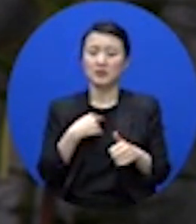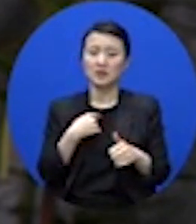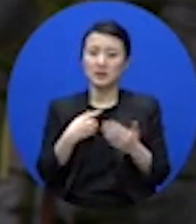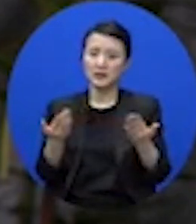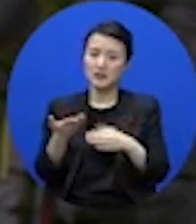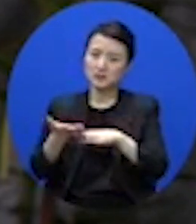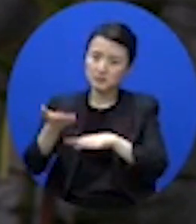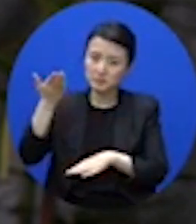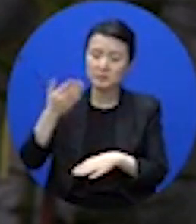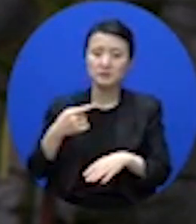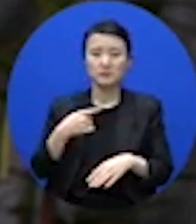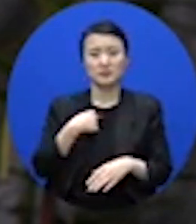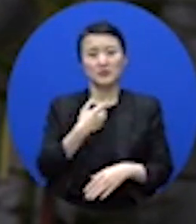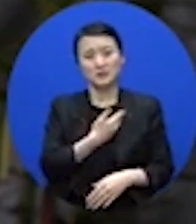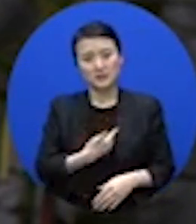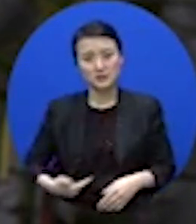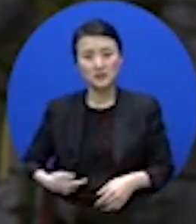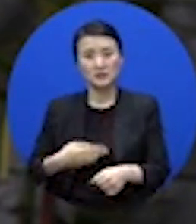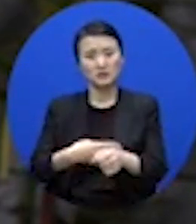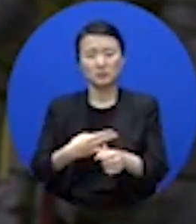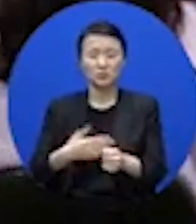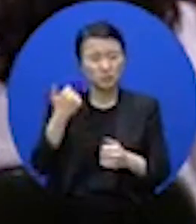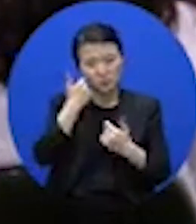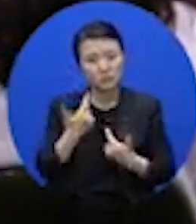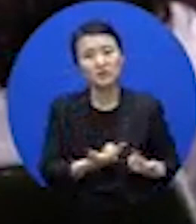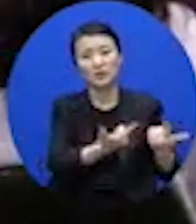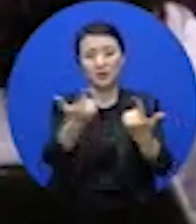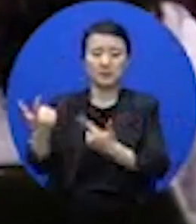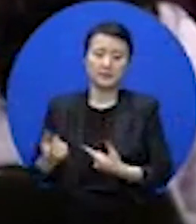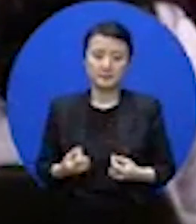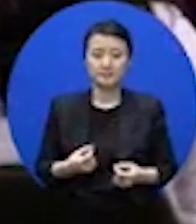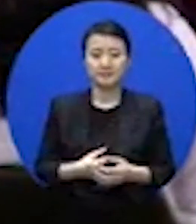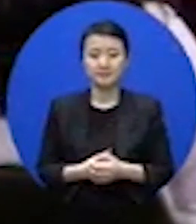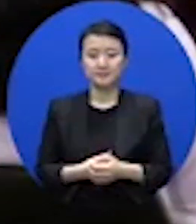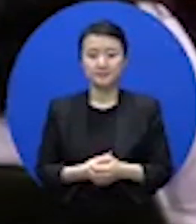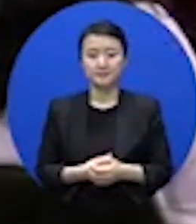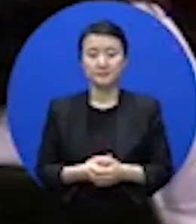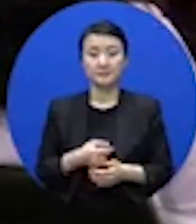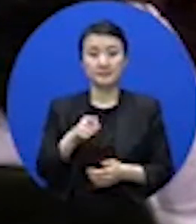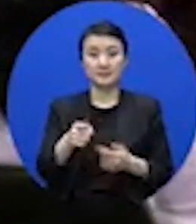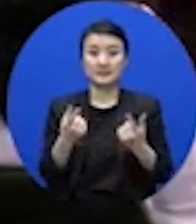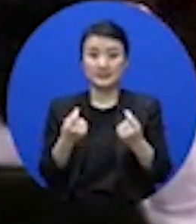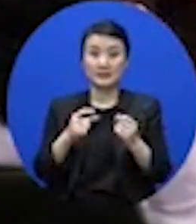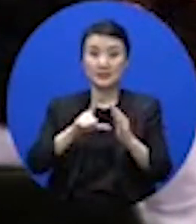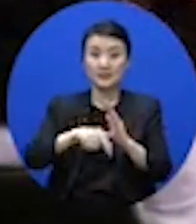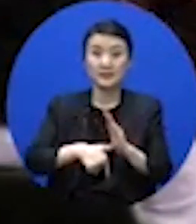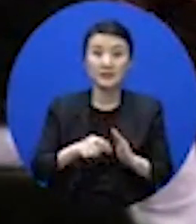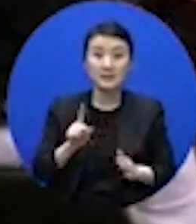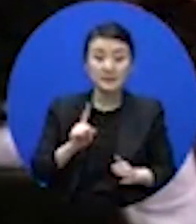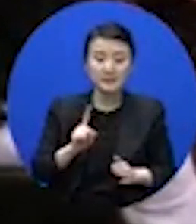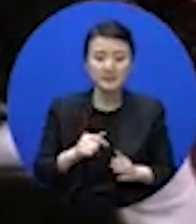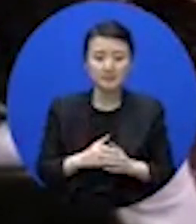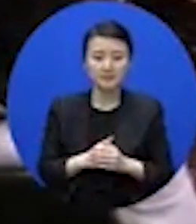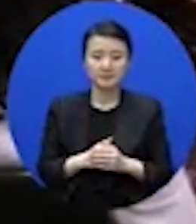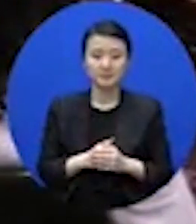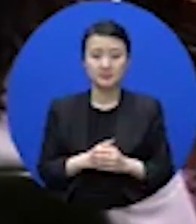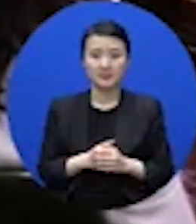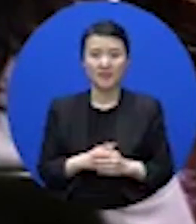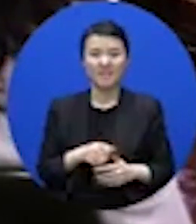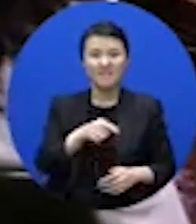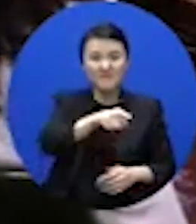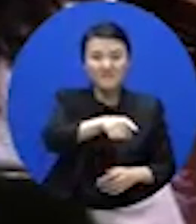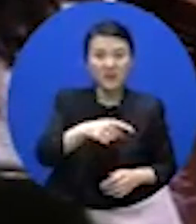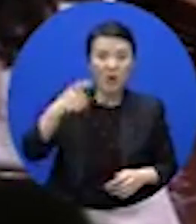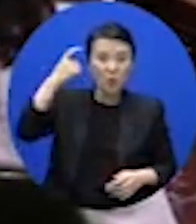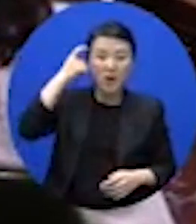제자, 내 선생님. 그럴 때 있어요. 저도 그럴 때 있어요. 그럴 때는 저 인간이